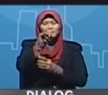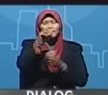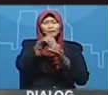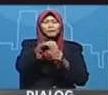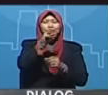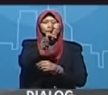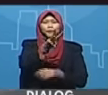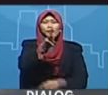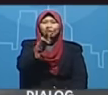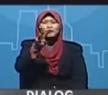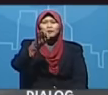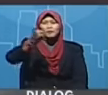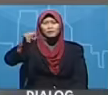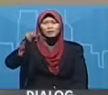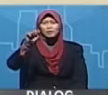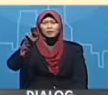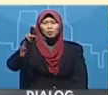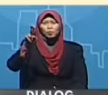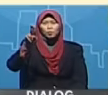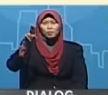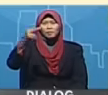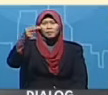sesawang